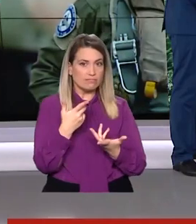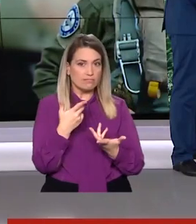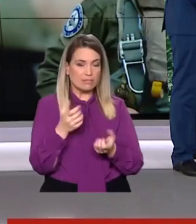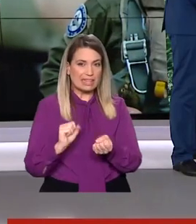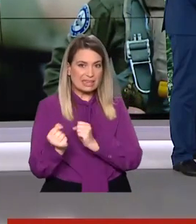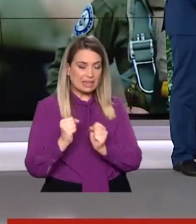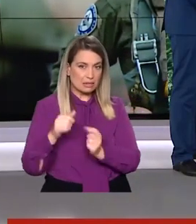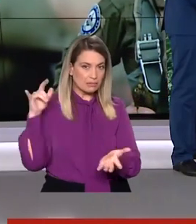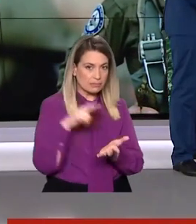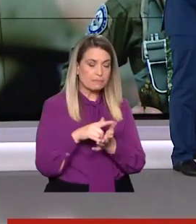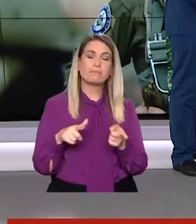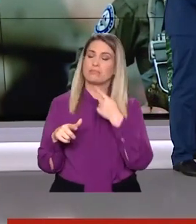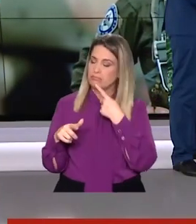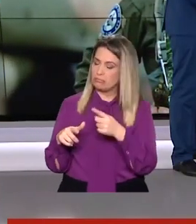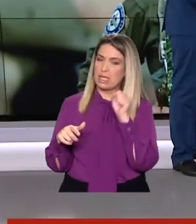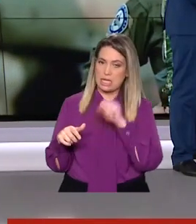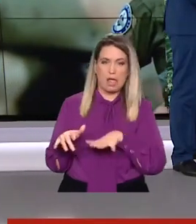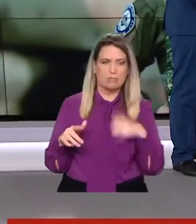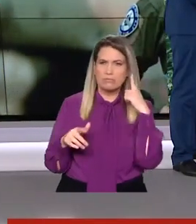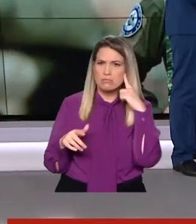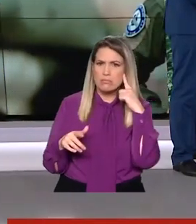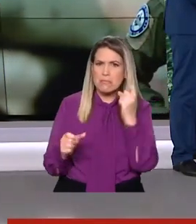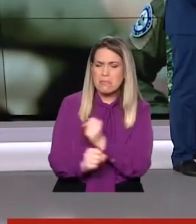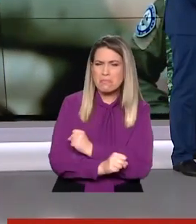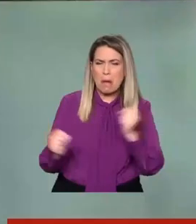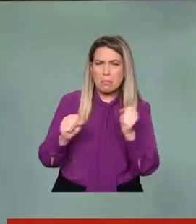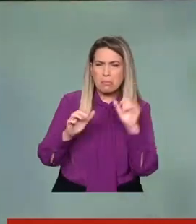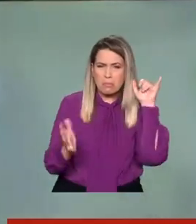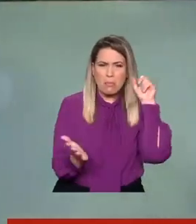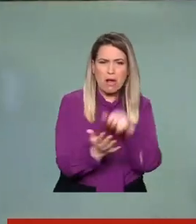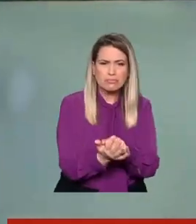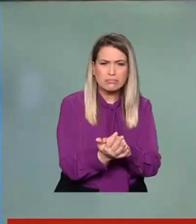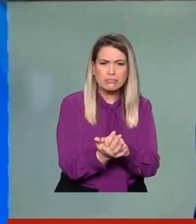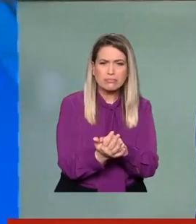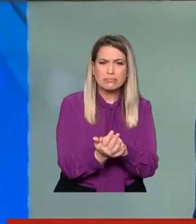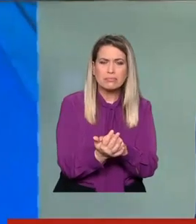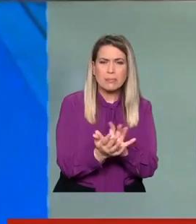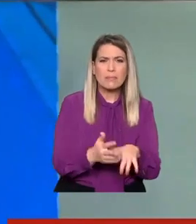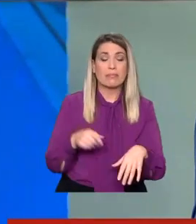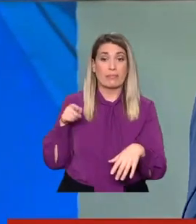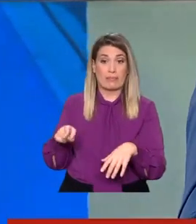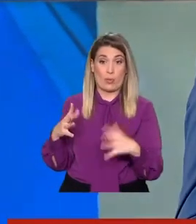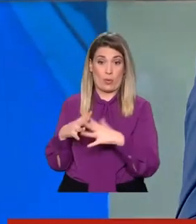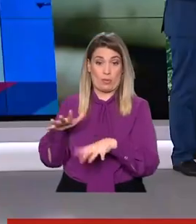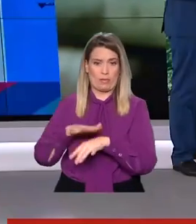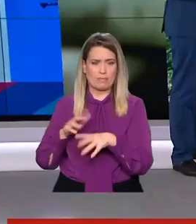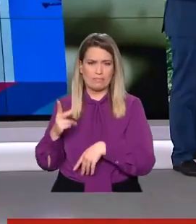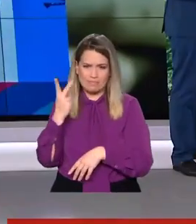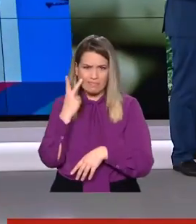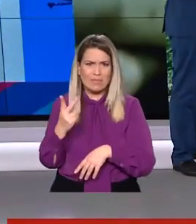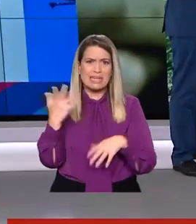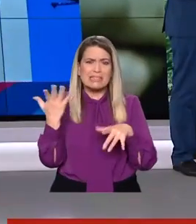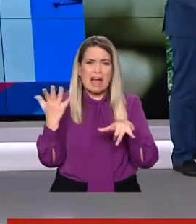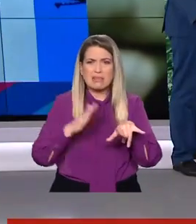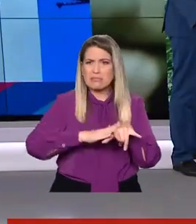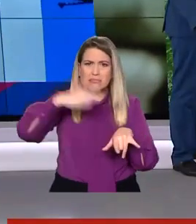πηγές αναφέρουν ότι άκουσαν μια έκρηξη. Από την πολεμική αεροπορία είναι διστακτική σε αυτό. Γιατί αν είχε σημειωθεί έκρηξη, θα υπήρχε κάποιο κομμάτι που θα είχε αποκολληθεί από το